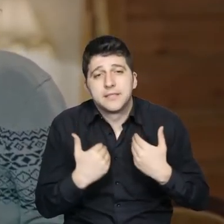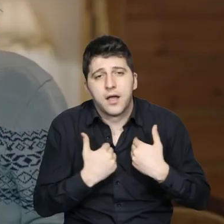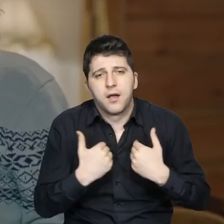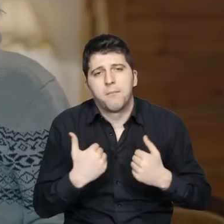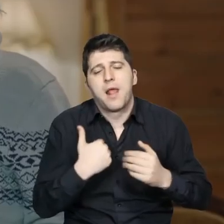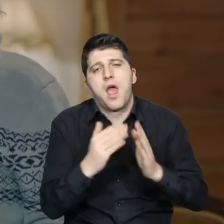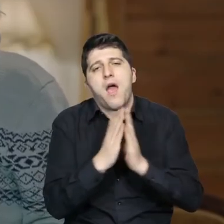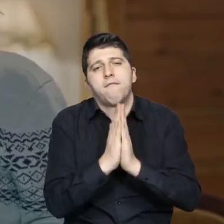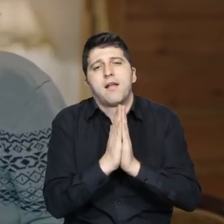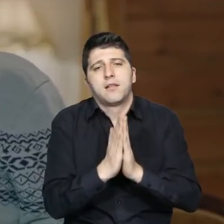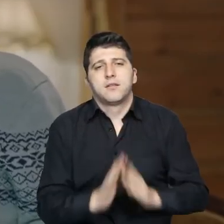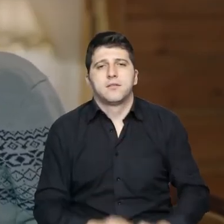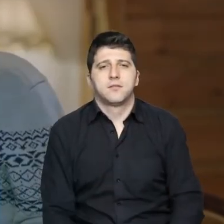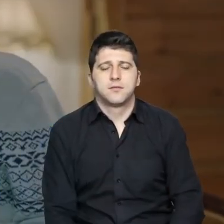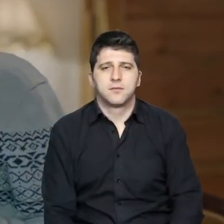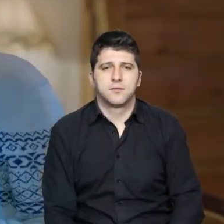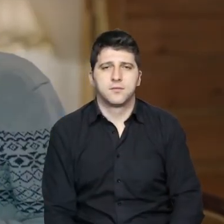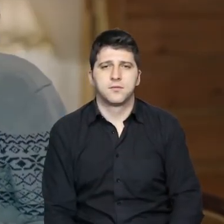beni affet.